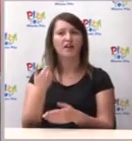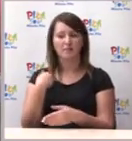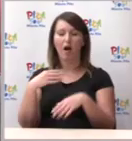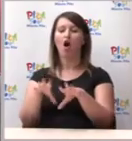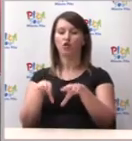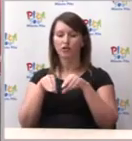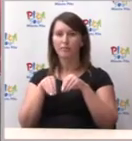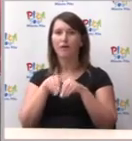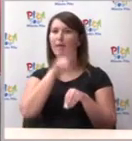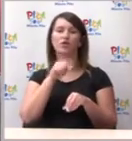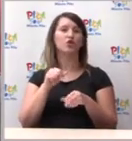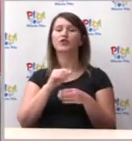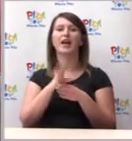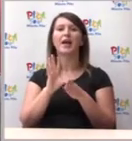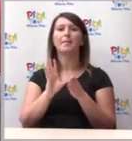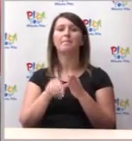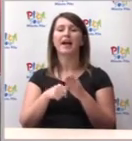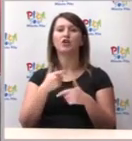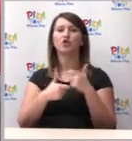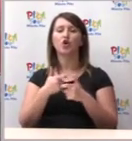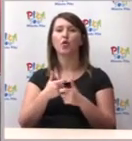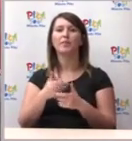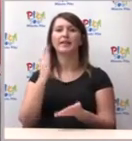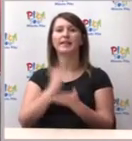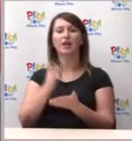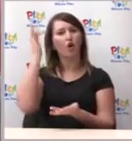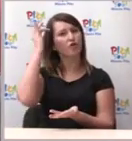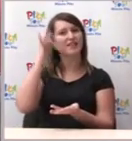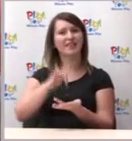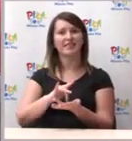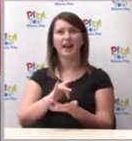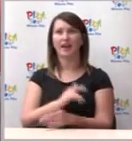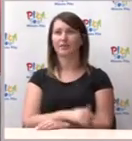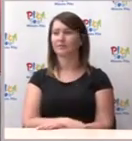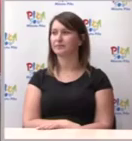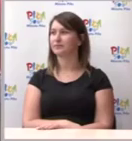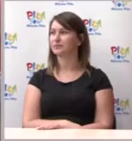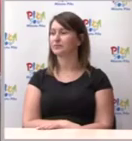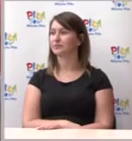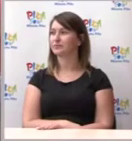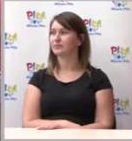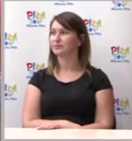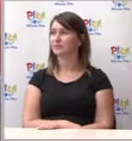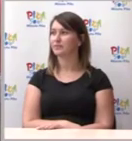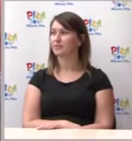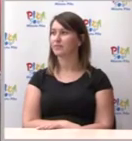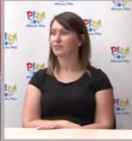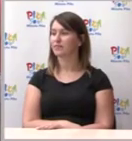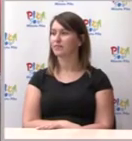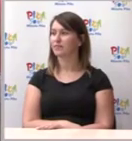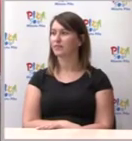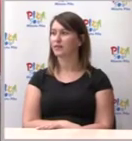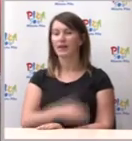to jest gestia centralna. No ale ja widzę punkt, w którym pan prezydent spotkał się z